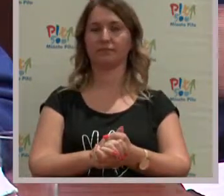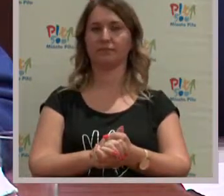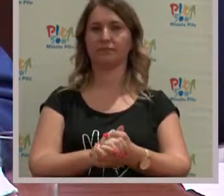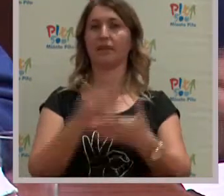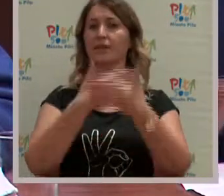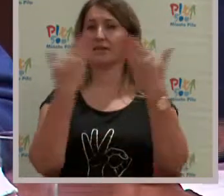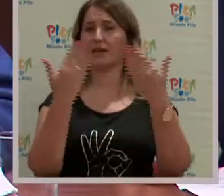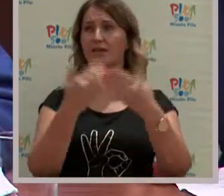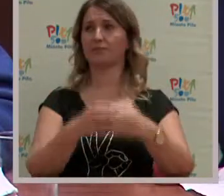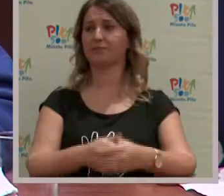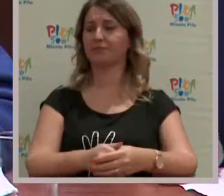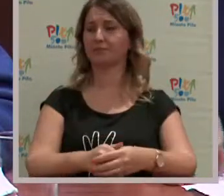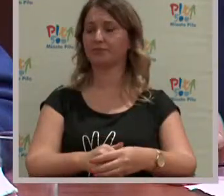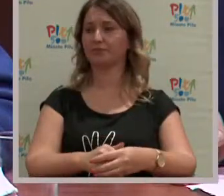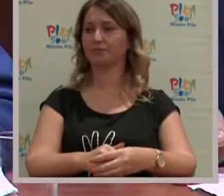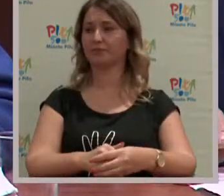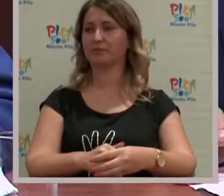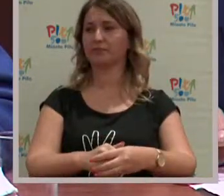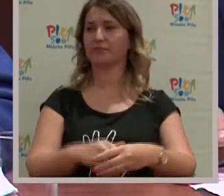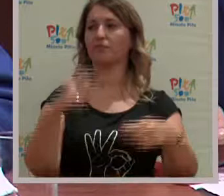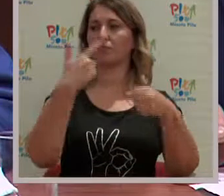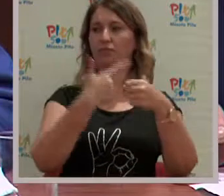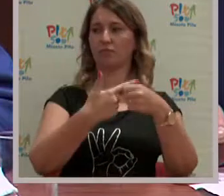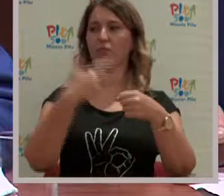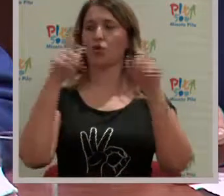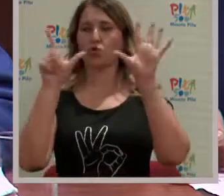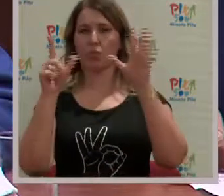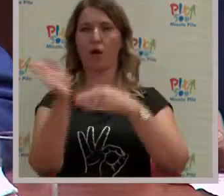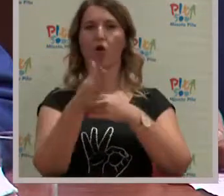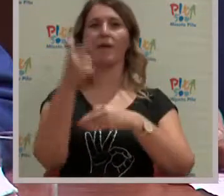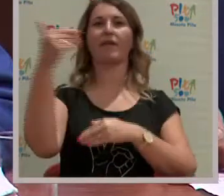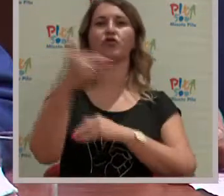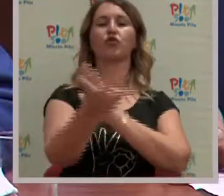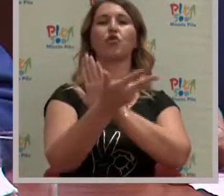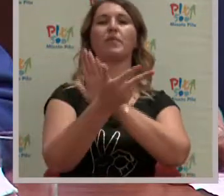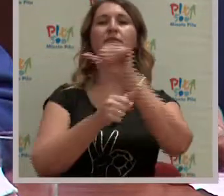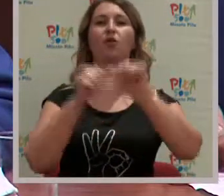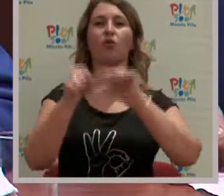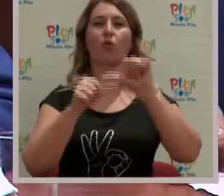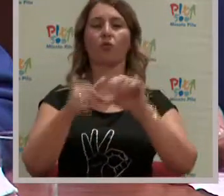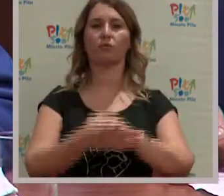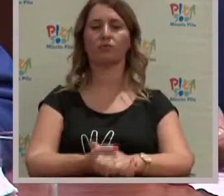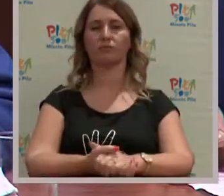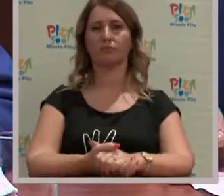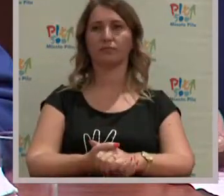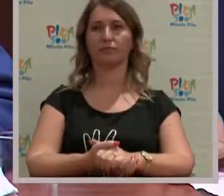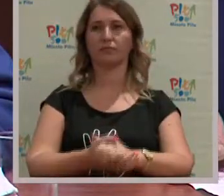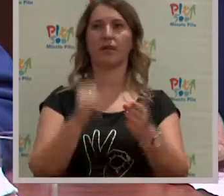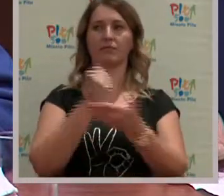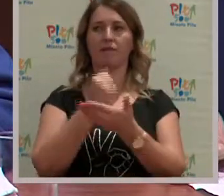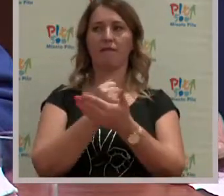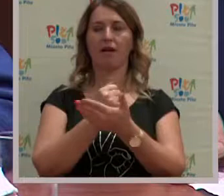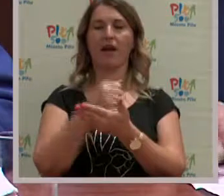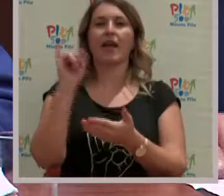18 Rady Miasta Piły z dnia 27 marca 2018 roku w sprawie